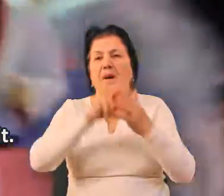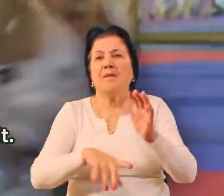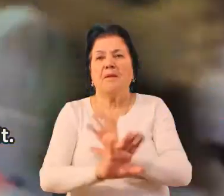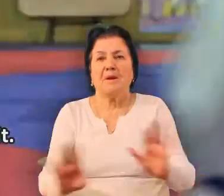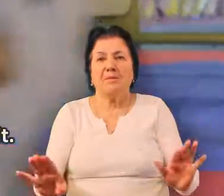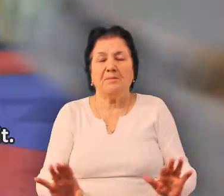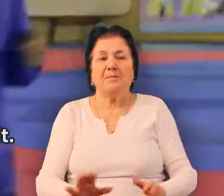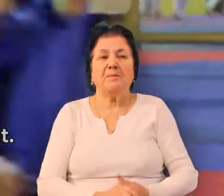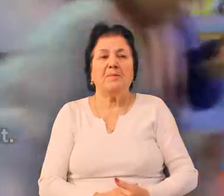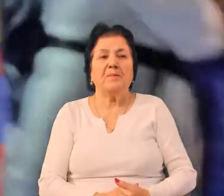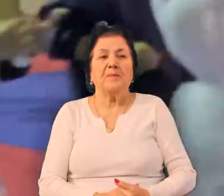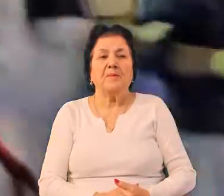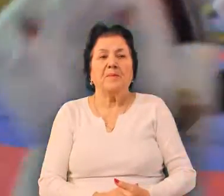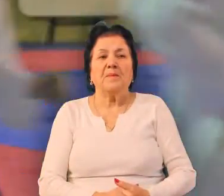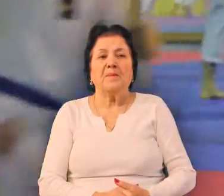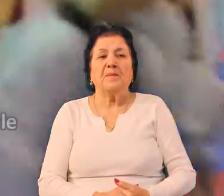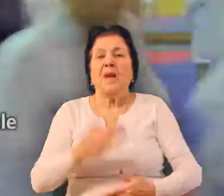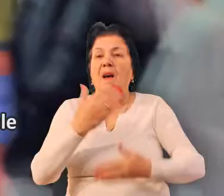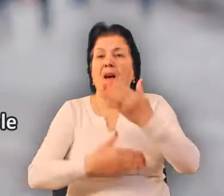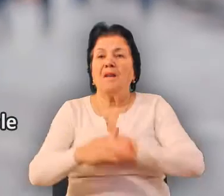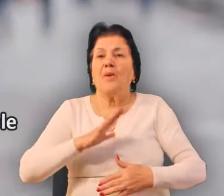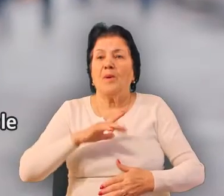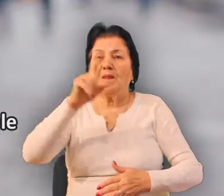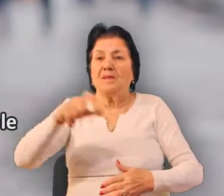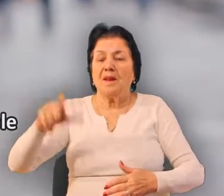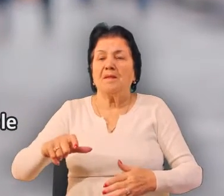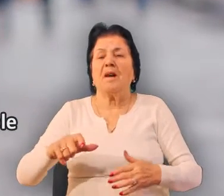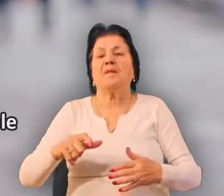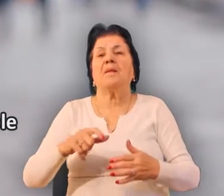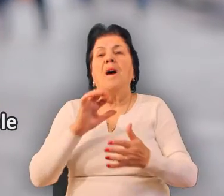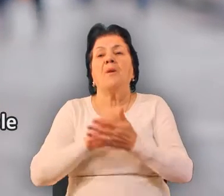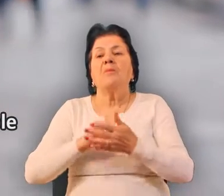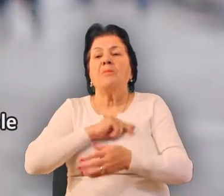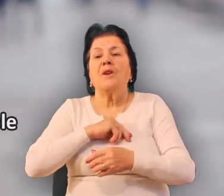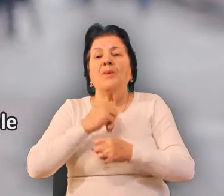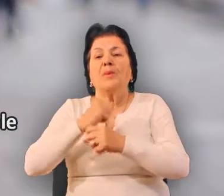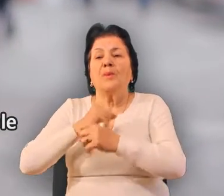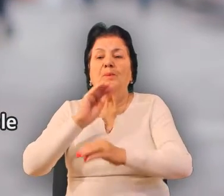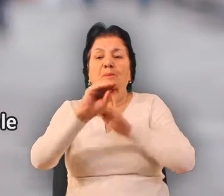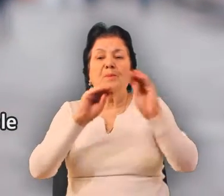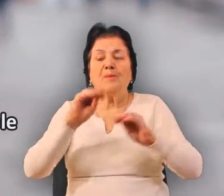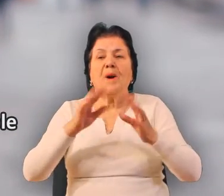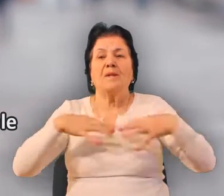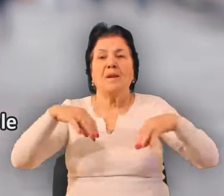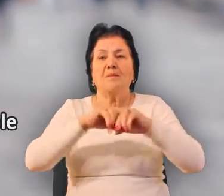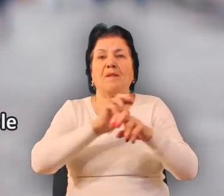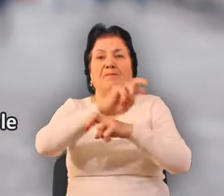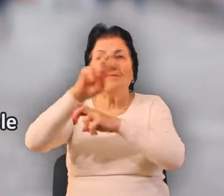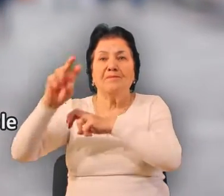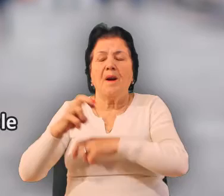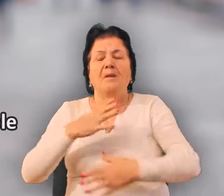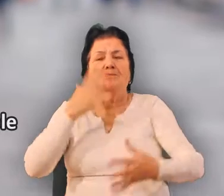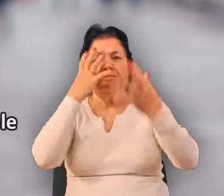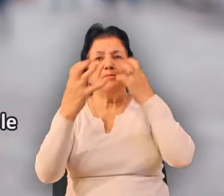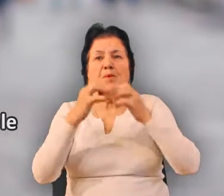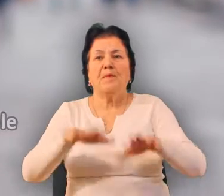oturmazdım. Heç ona inanmıram. Əlilliyi olan insanların məşğulluğunun təmin edilməsi onların cəmiyyətə inteqrasiyasında ən mühüm yer tutur. Ona